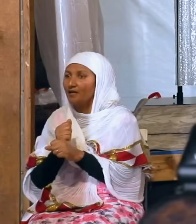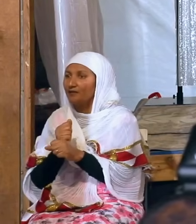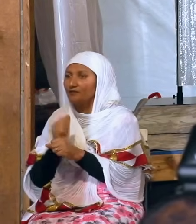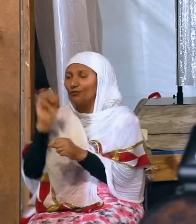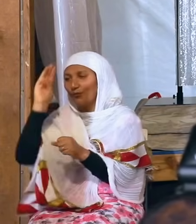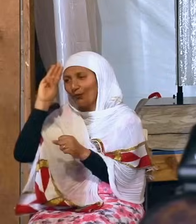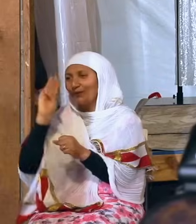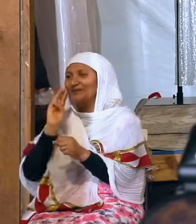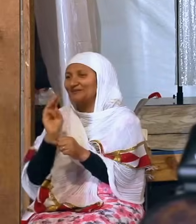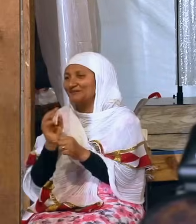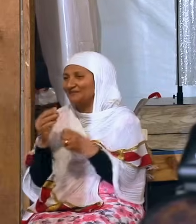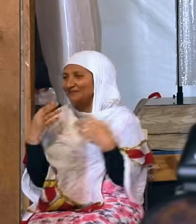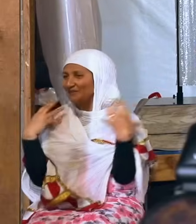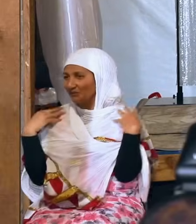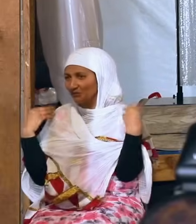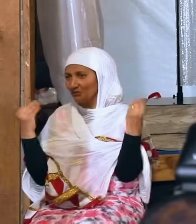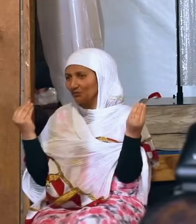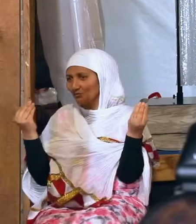በድጋሚ እንደምን አመሻችሁ?